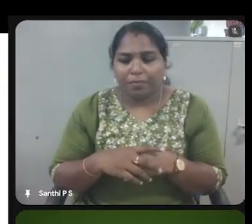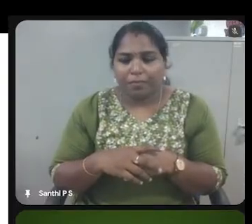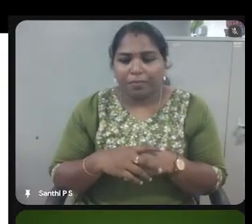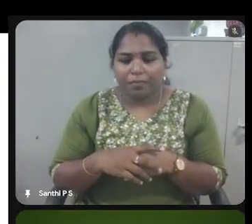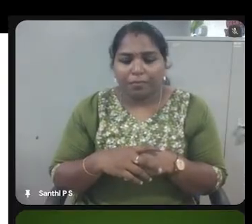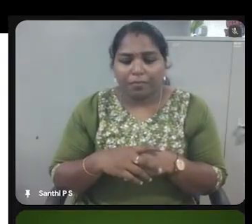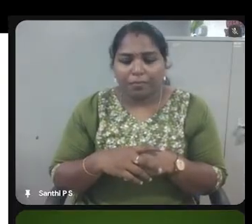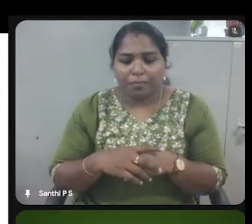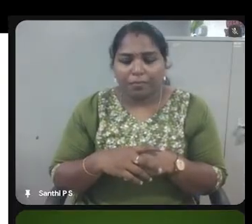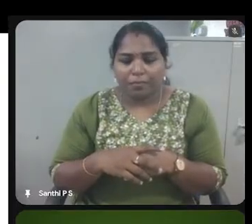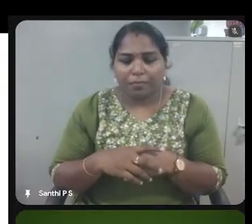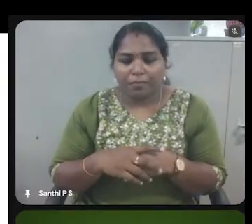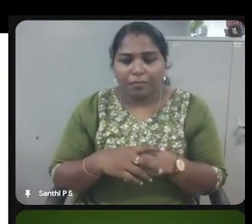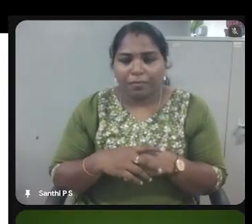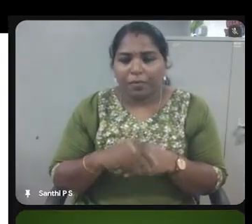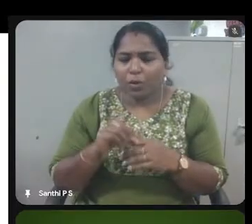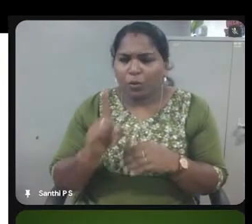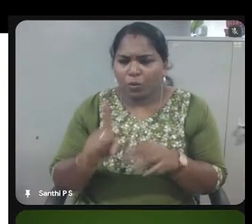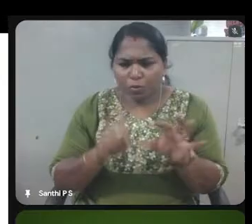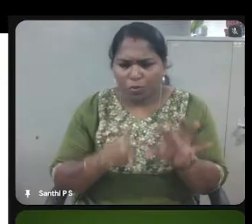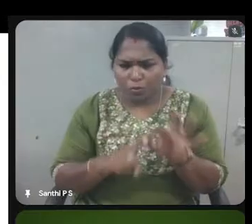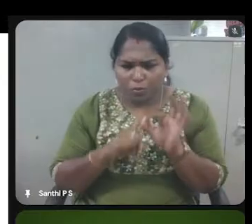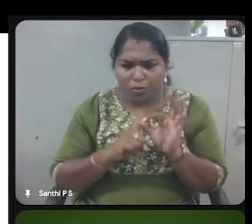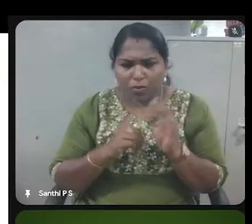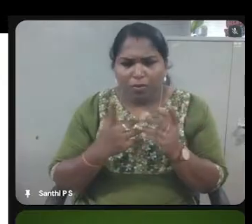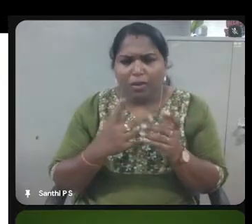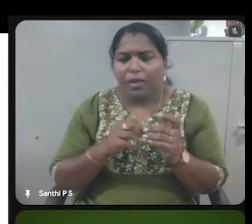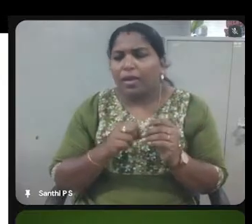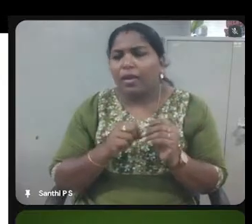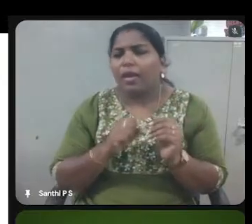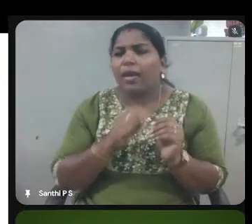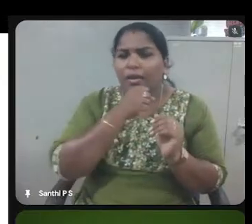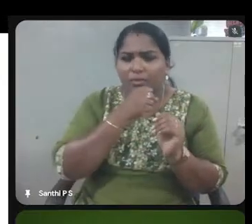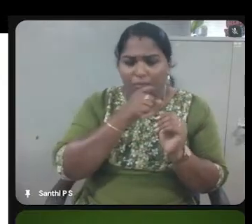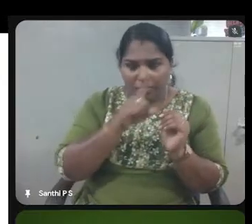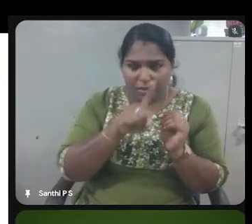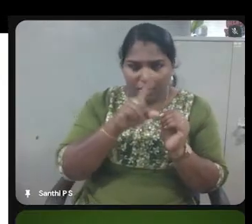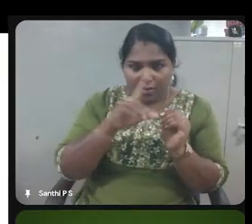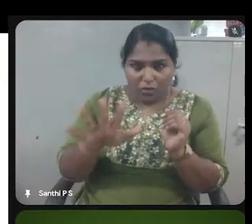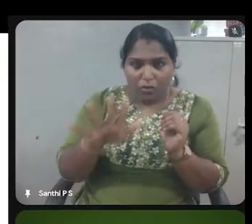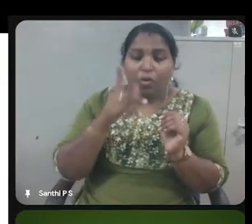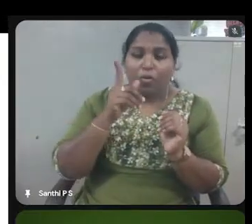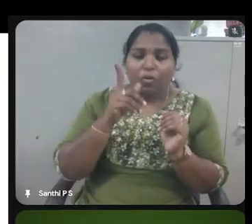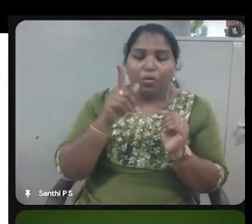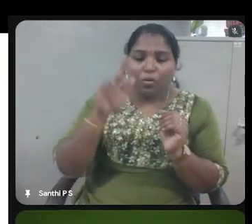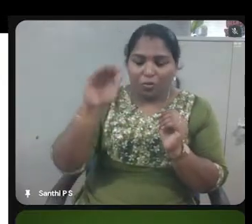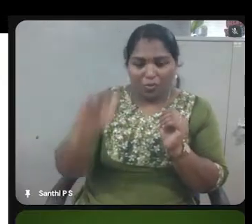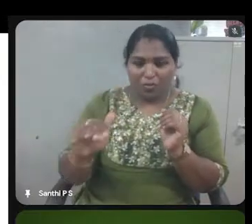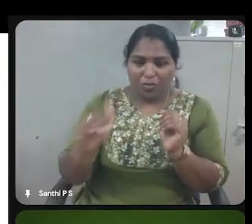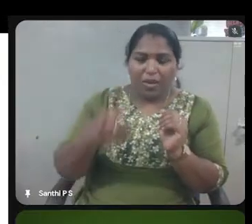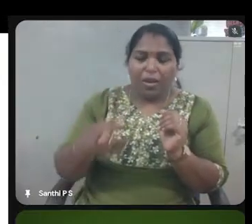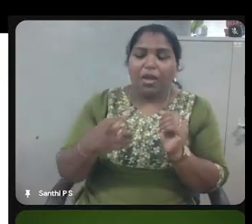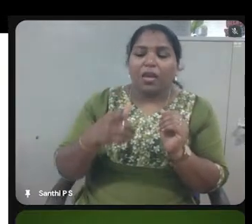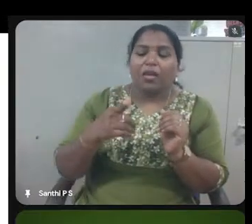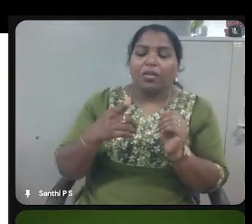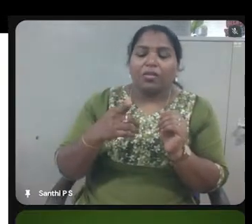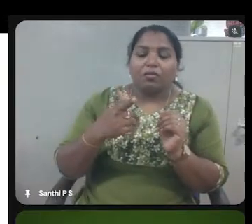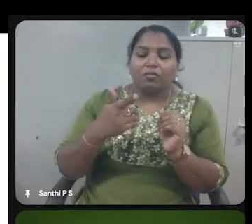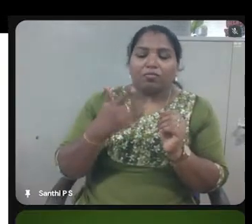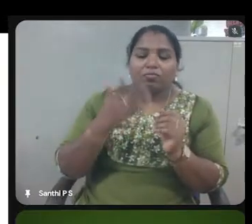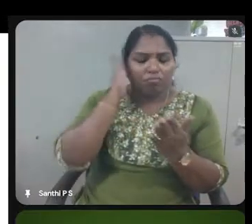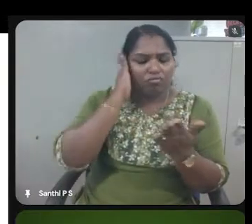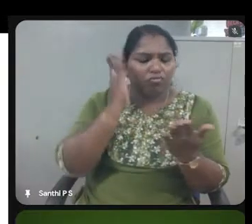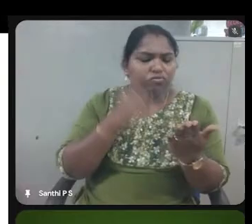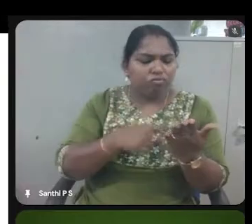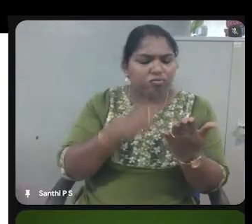നമുക്ക് ഒരു ചോദ്യം വന്നിരിക്കുന്നത് 15 വയസ്സുള്ള സ്ക്രീൻ അഡിക്ഷൻ ഉള്ള കുട്ടിയെ എങ്ങനെ മാനേജ് ചെയ്യണം